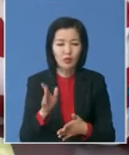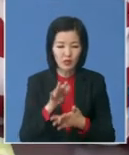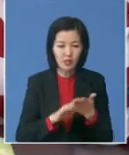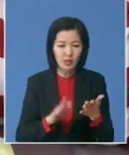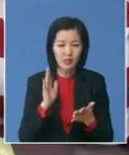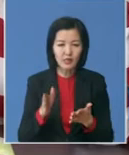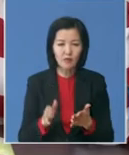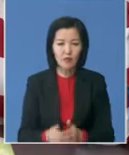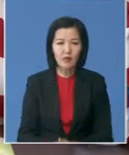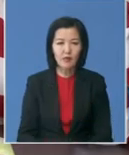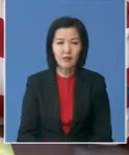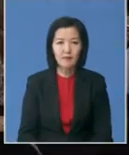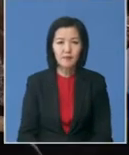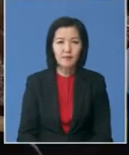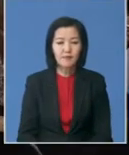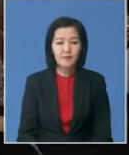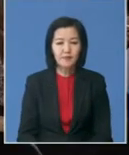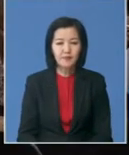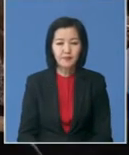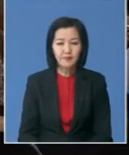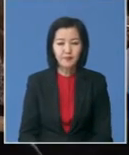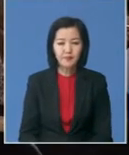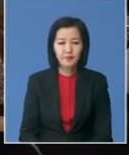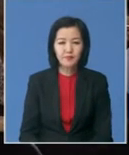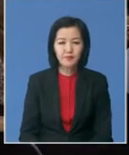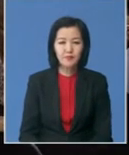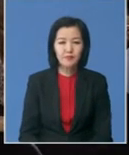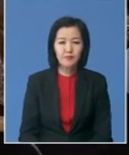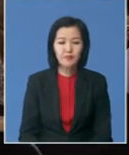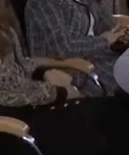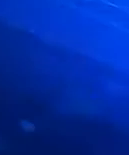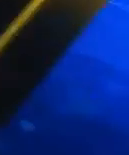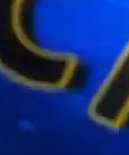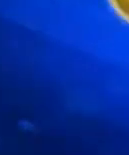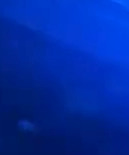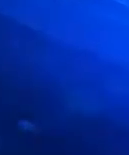бермек. Айман Асыл, Надир Хамзин, Жетісу, Талдықорған.